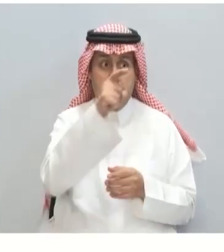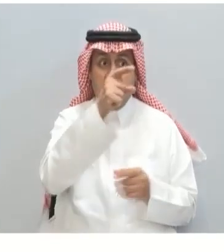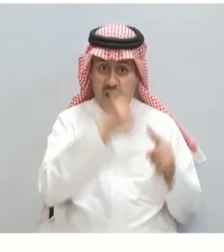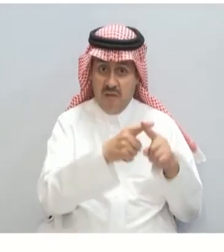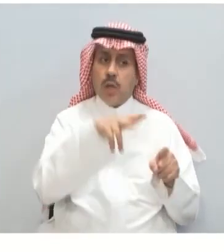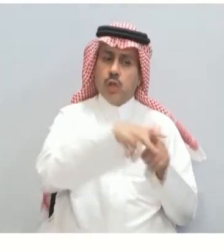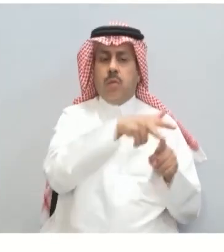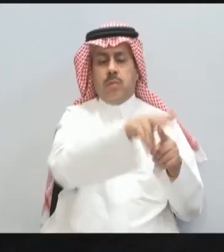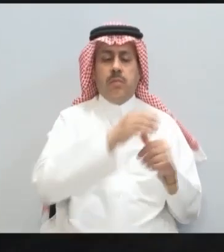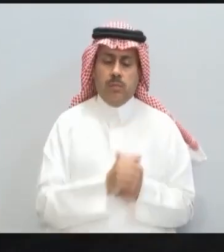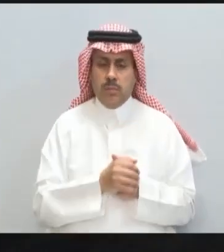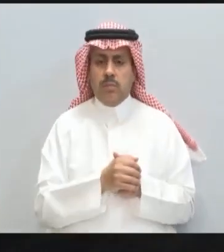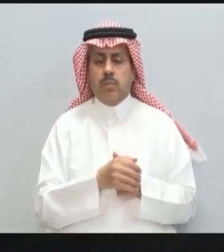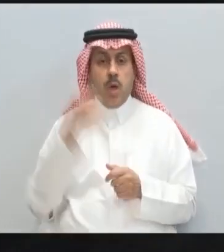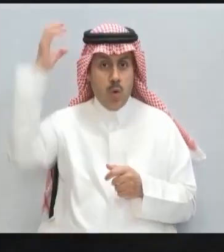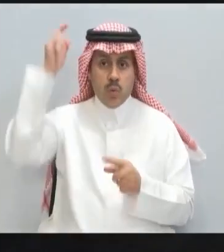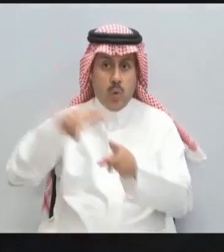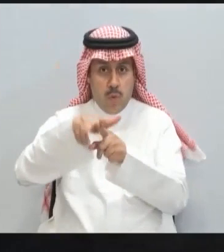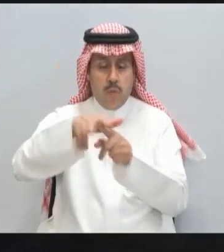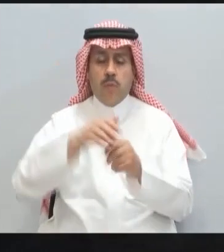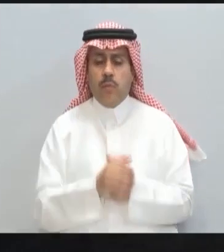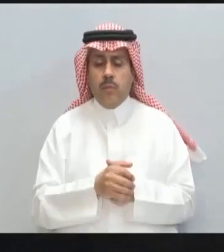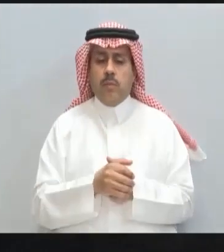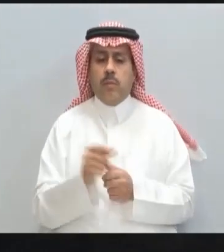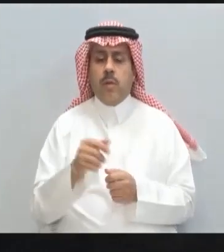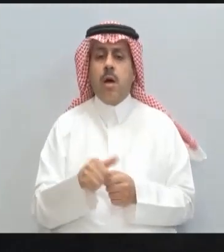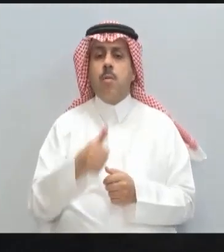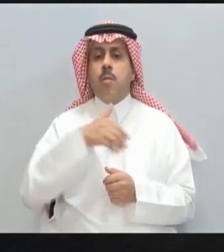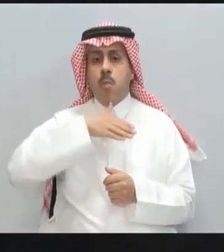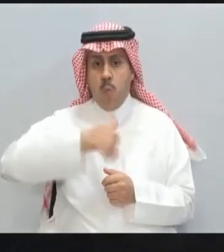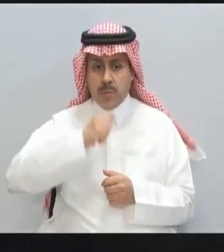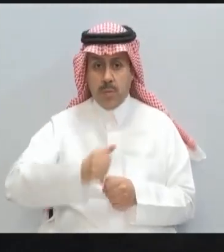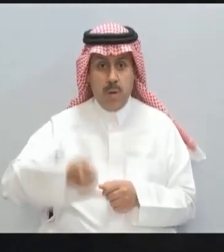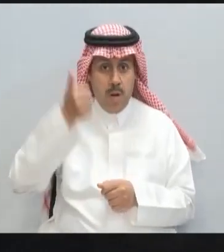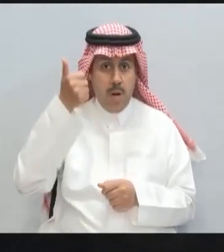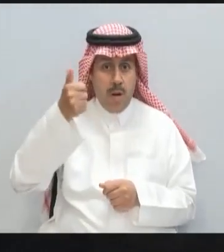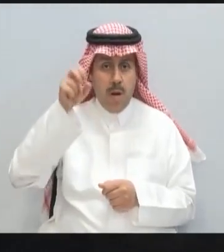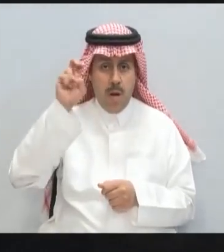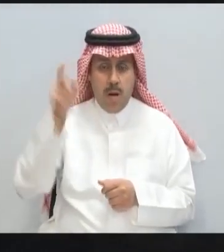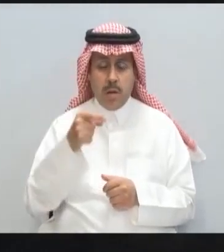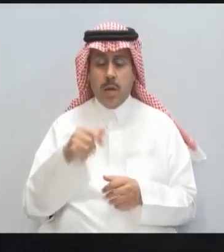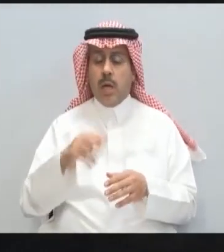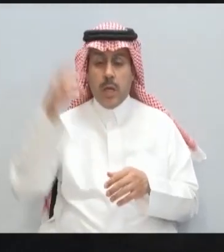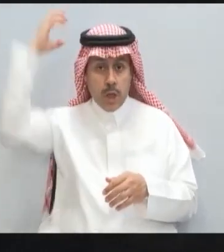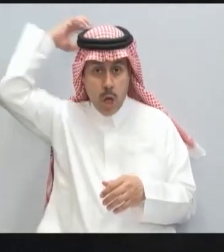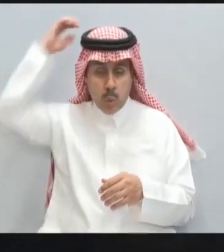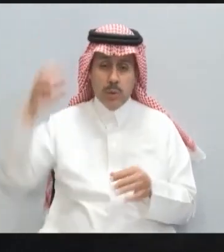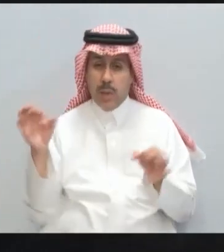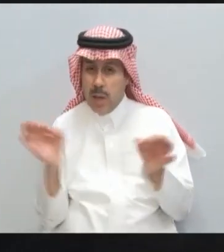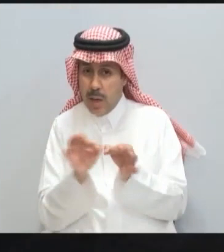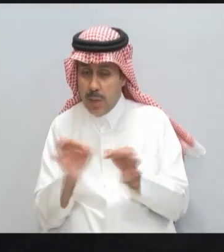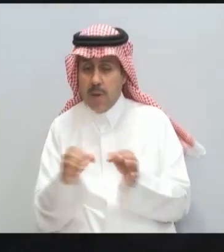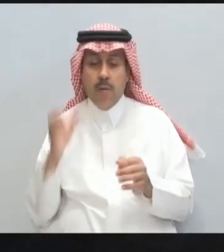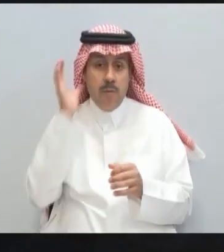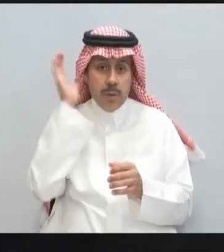لانه نصراني او انه يهودي وقد اقر النبي صلى الله عليه وسلم اليهود المحيطين بالمدينه